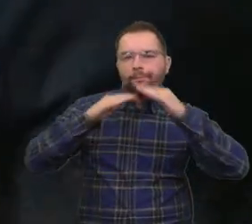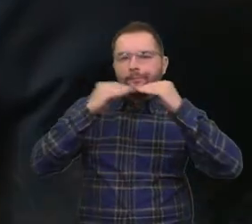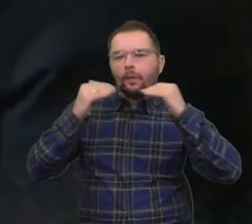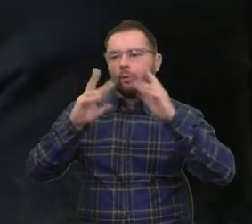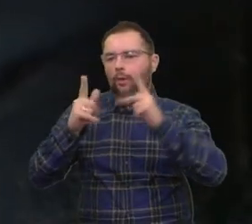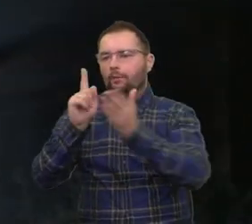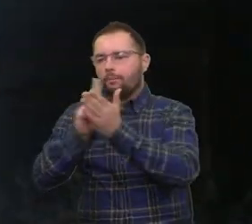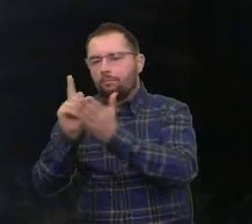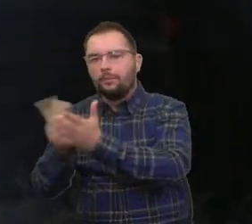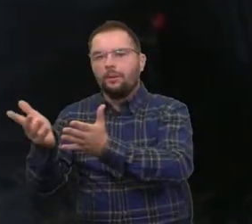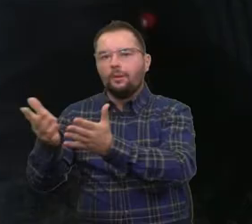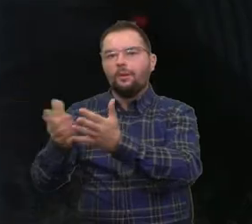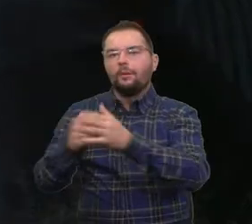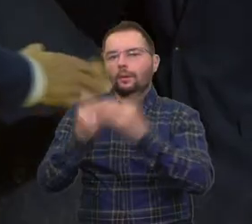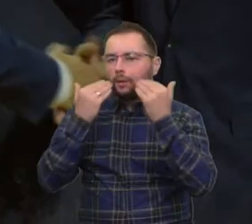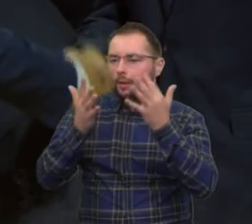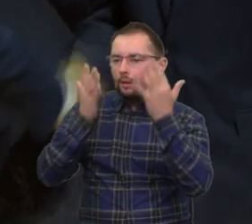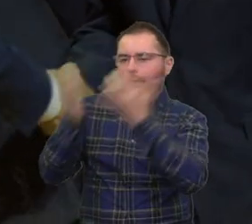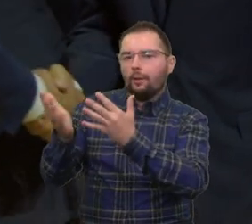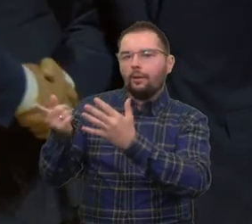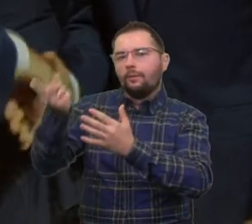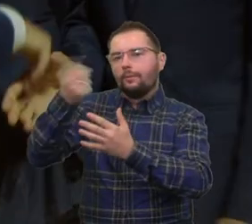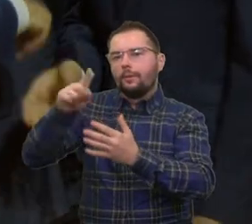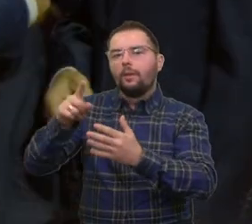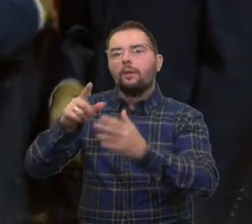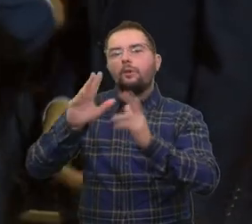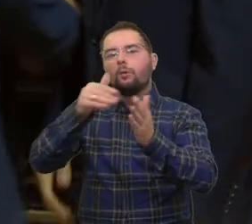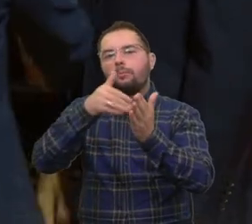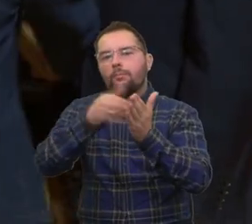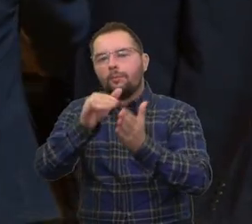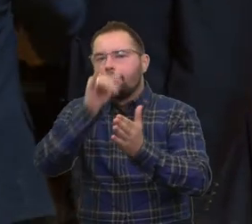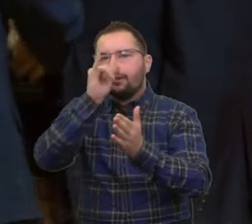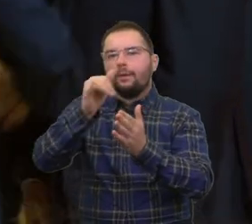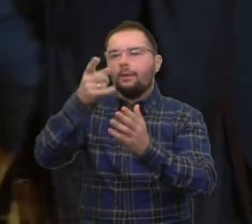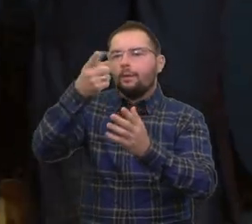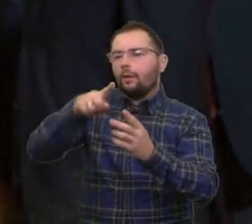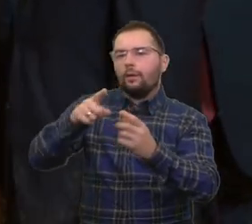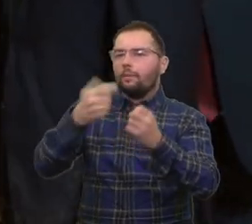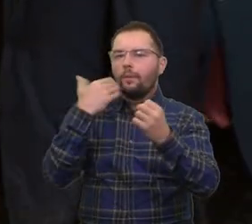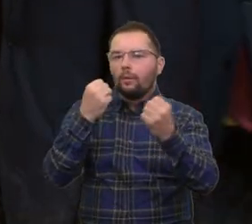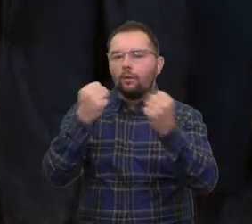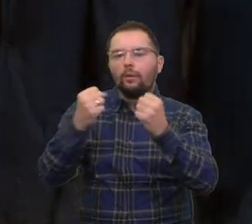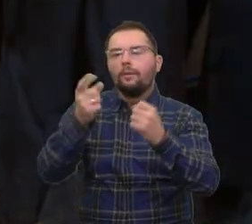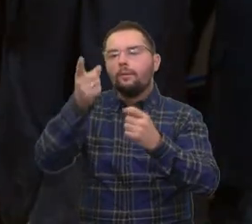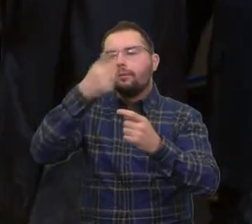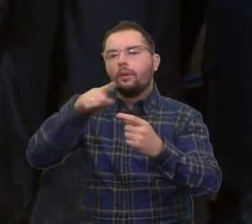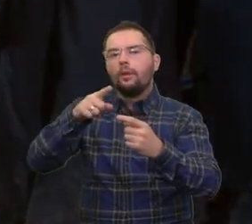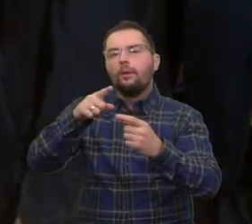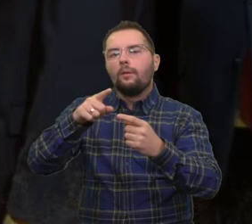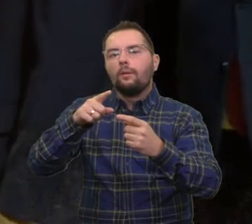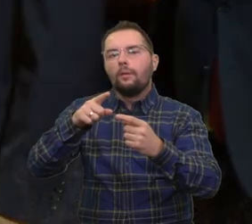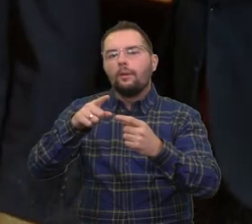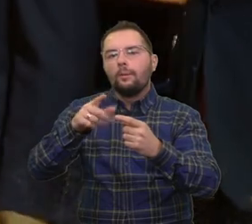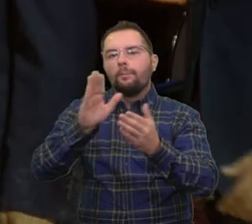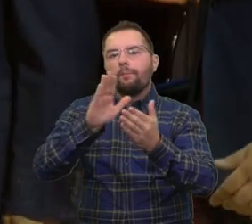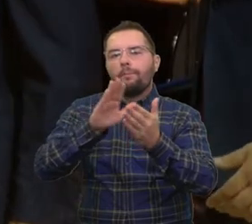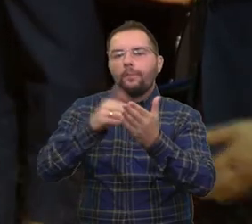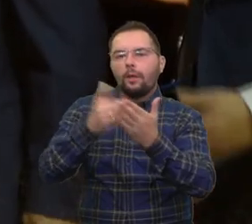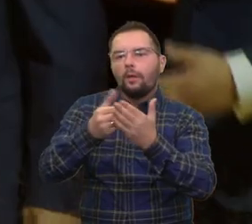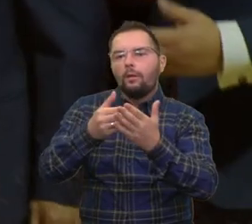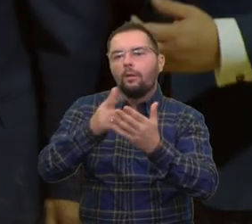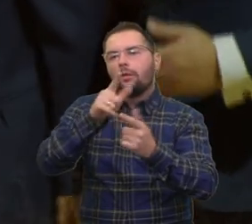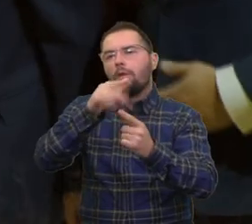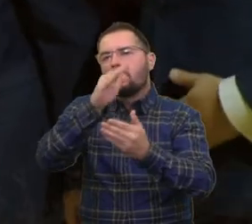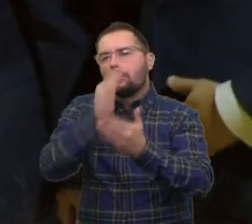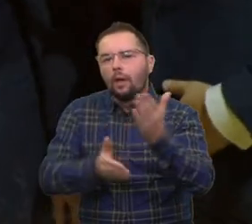emocja. Trudno byłoby znaleźć dziś kogoś, kto odmówi tej reformie tego, że była udana. Są tacy, którzy twierdzą, że jeżeli którakolwiek z trzech się naprawdę udała,